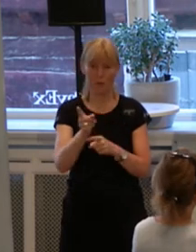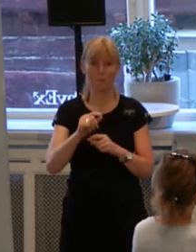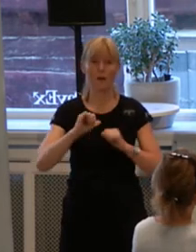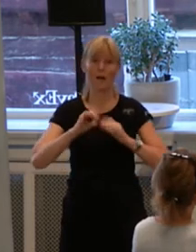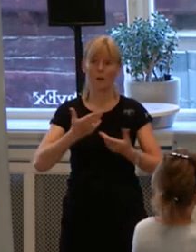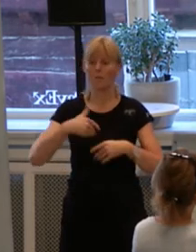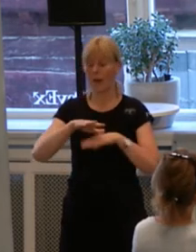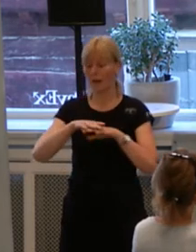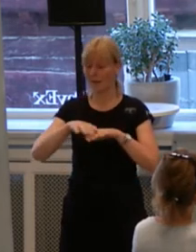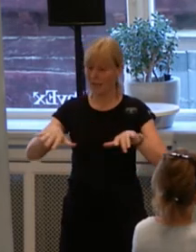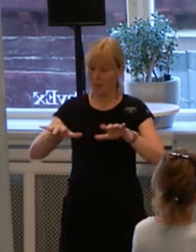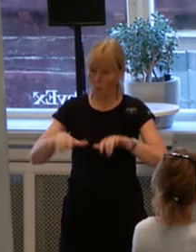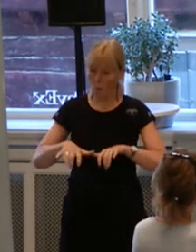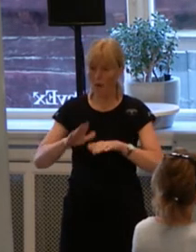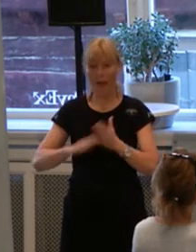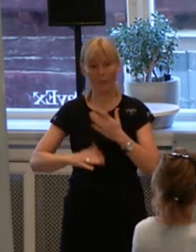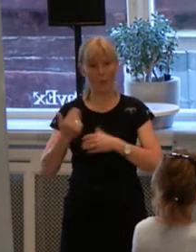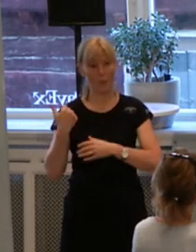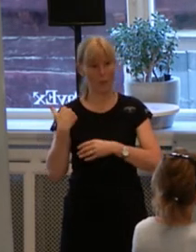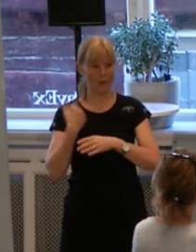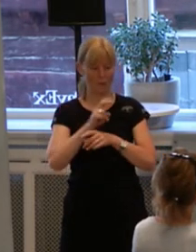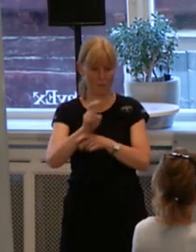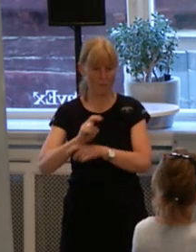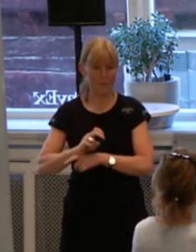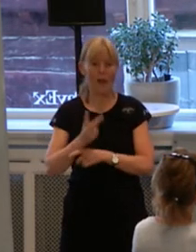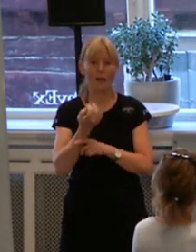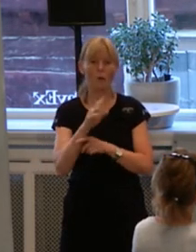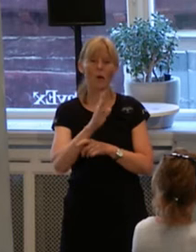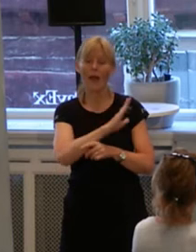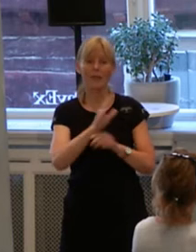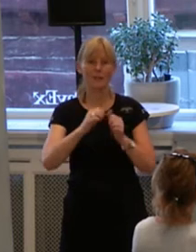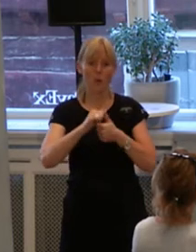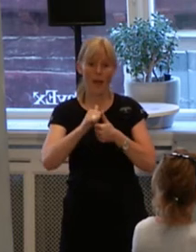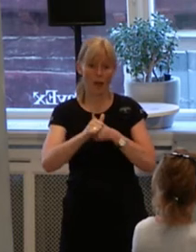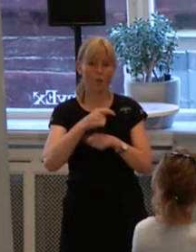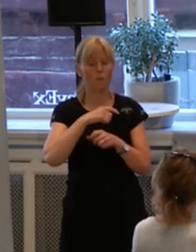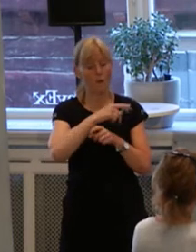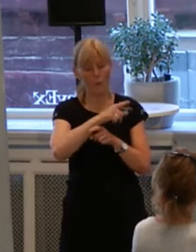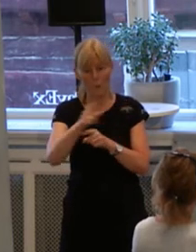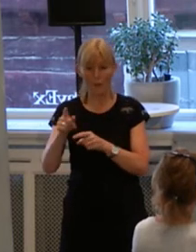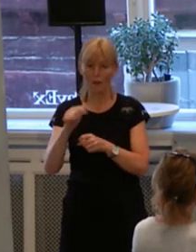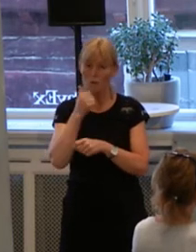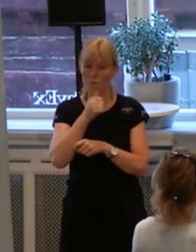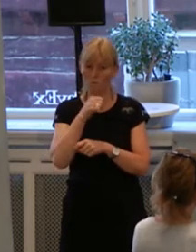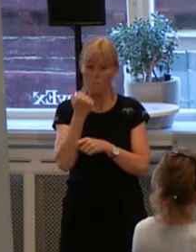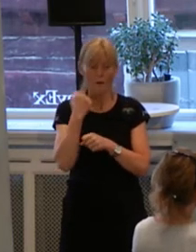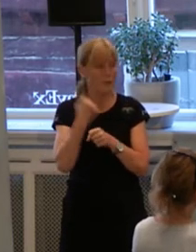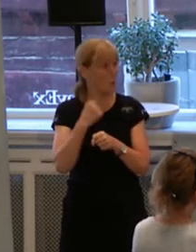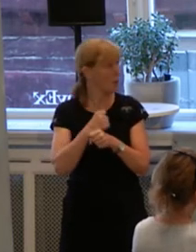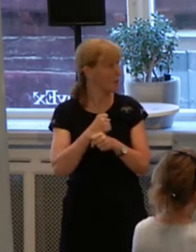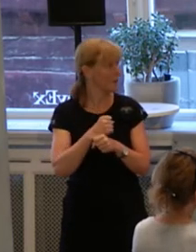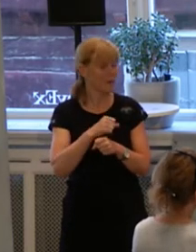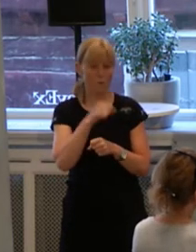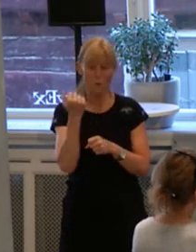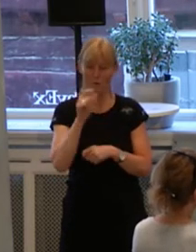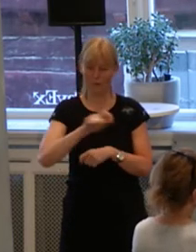mycket mer bakom ett skrivbord än är ute på fältet. Det är Caroline och hennes kollegor som är ute. Och det är de som gör det tuffa jobbet. Och det är också de tuffaste du skickar